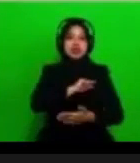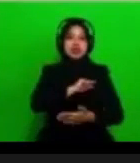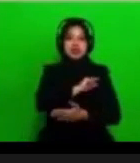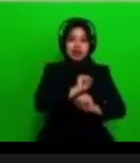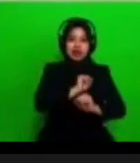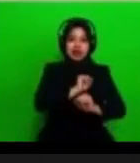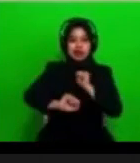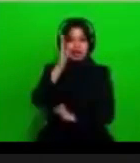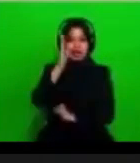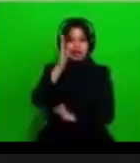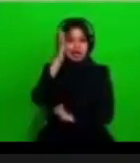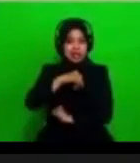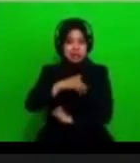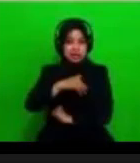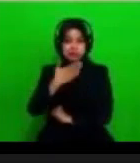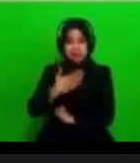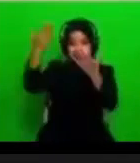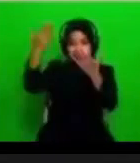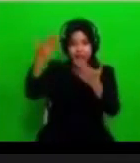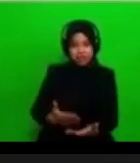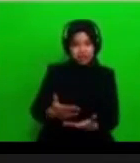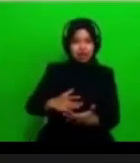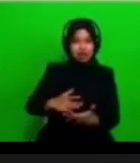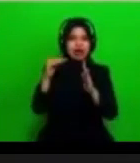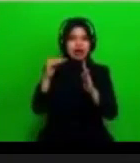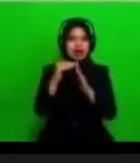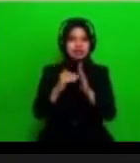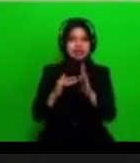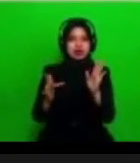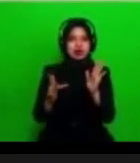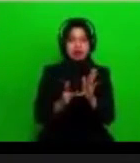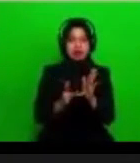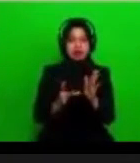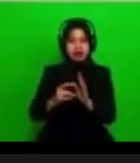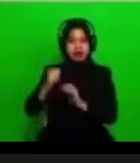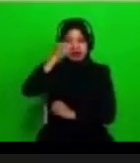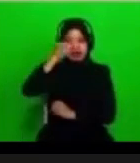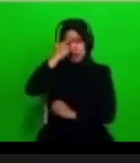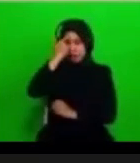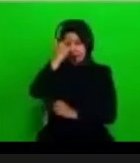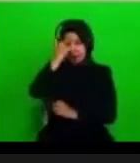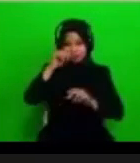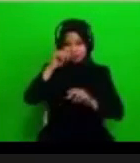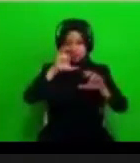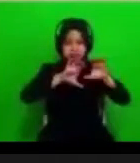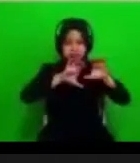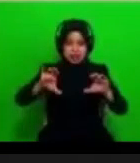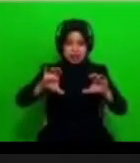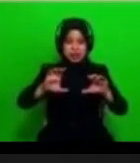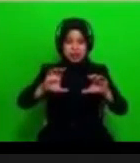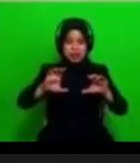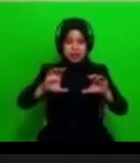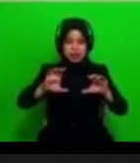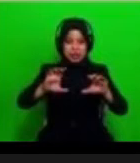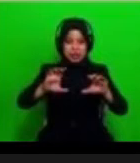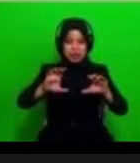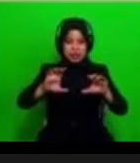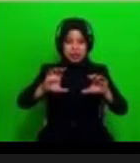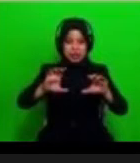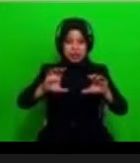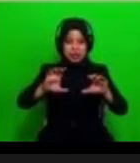ini. Selamat datang dalam acara webinar Merdeka Belajar dalam Peta Jalan Pendidikan.